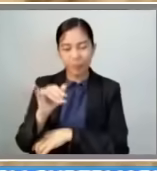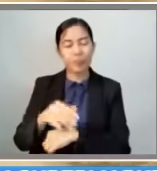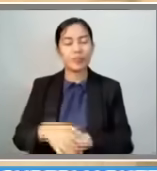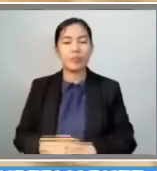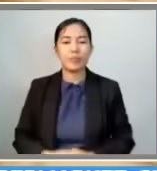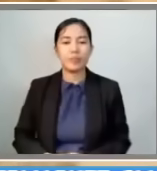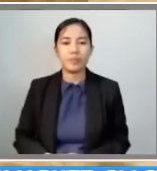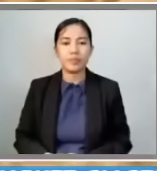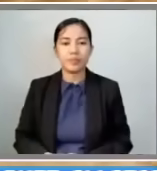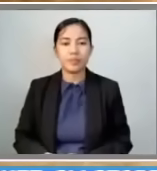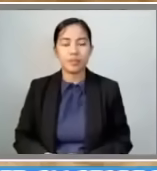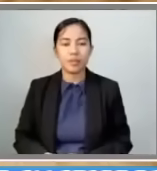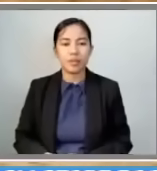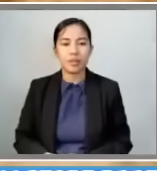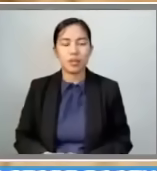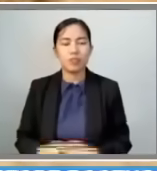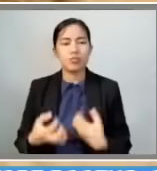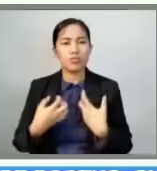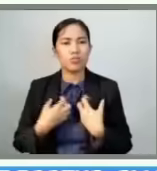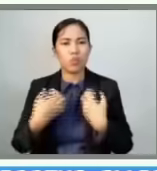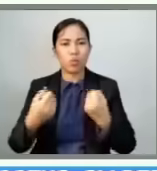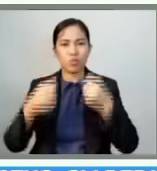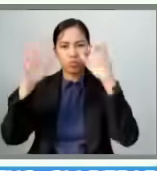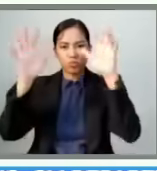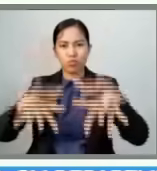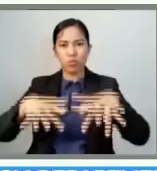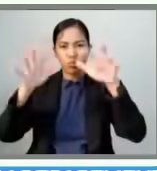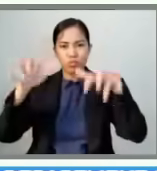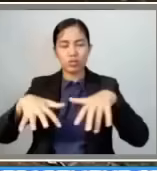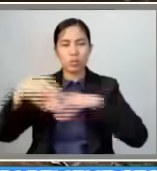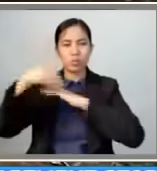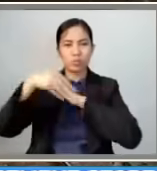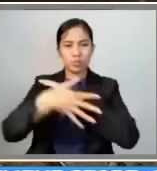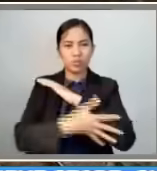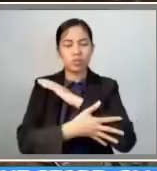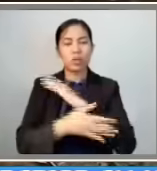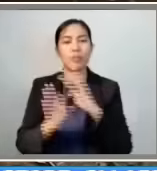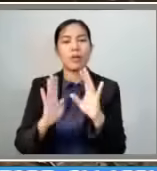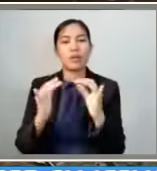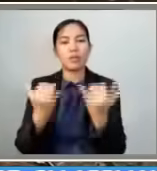Malakas din ng mga pag-ulan ang nagdulot ng landslide sa barangay Dominican Hill Mirador noong